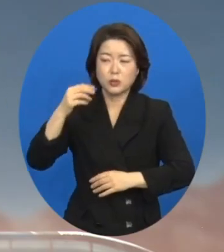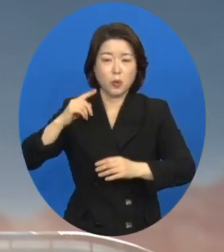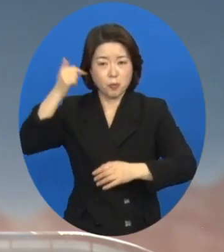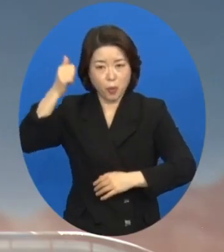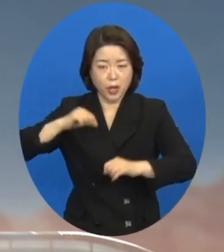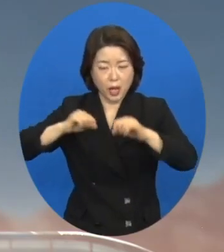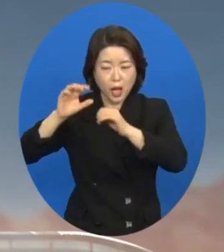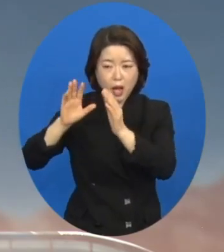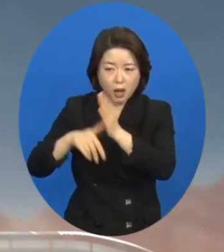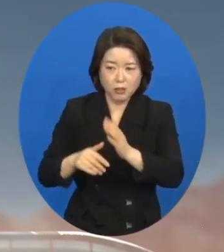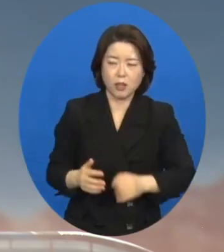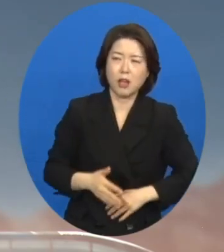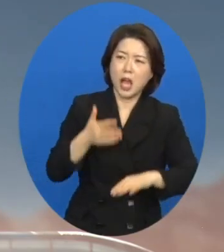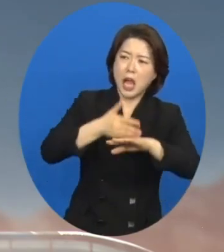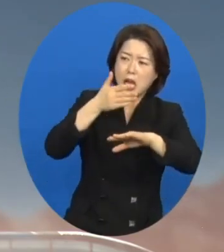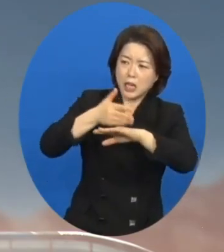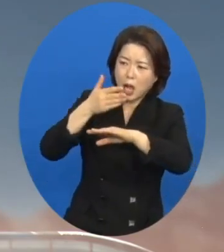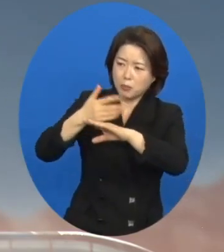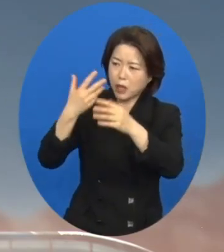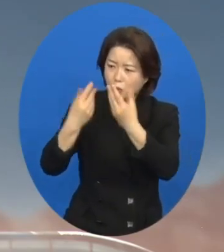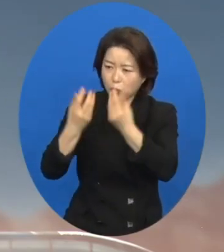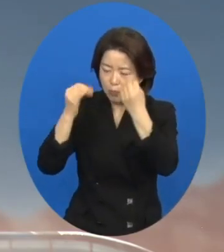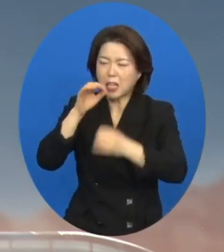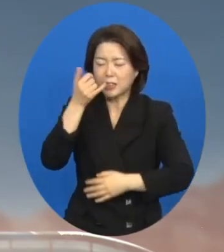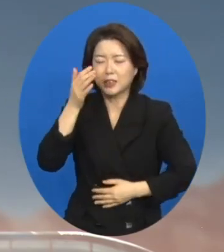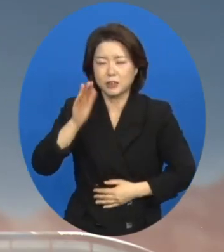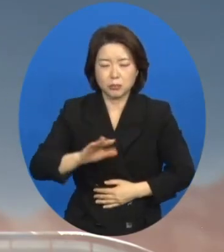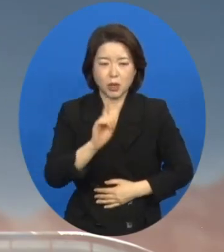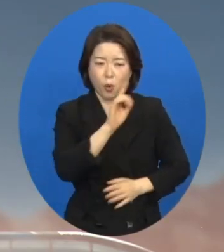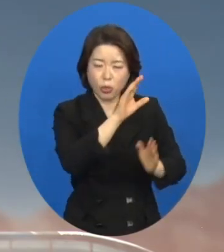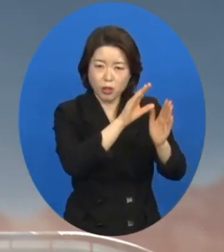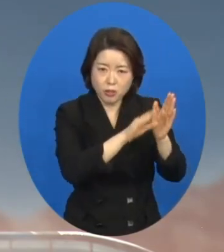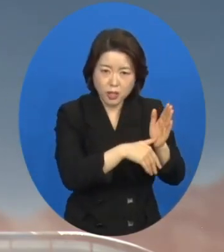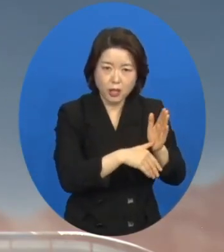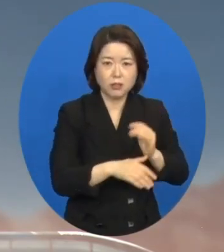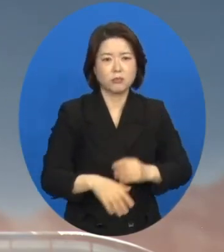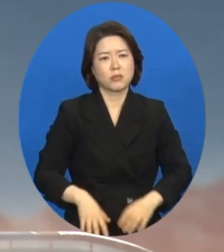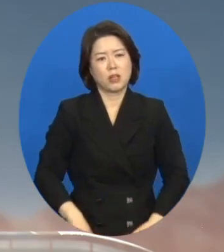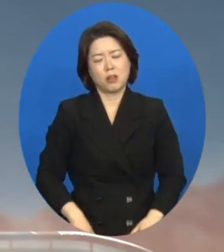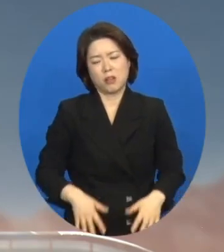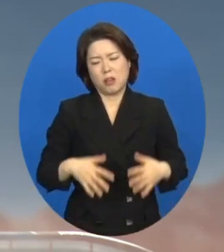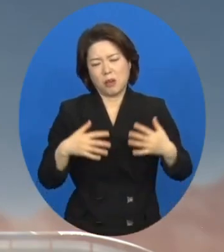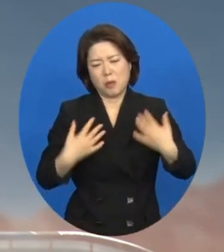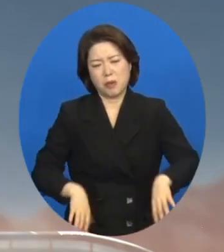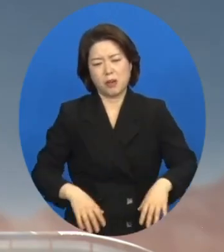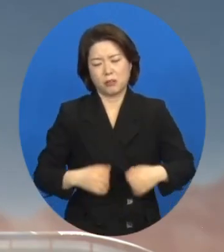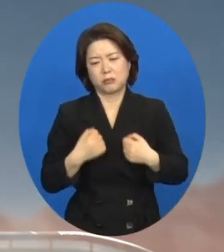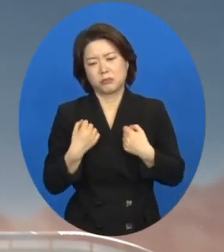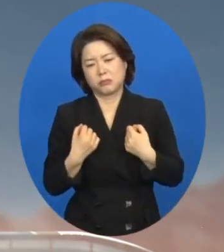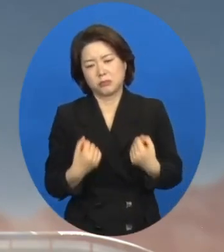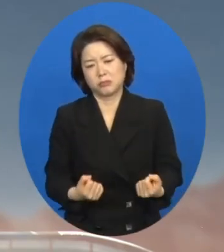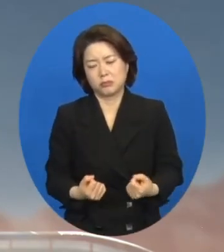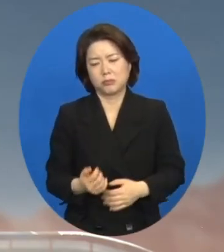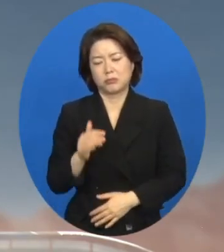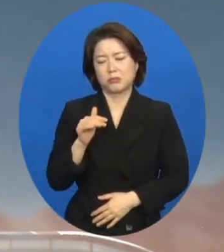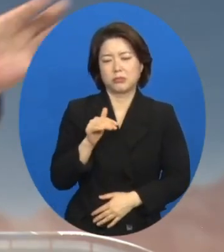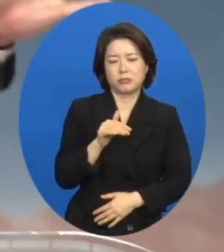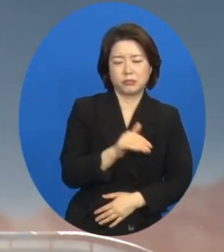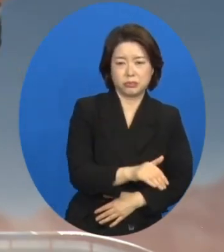참 많았지만 어떤 날은요 너무나 무기력하고 너무나